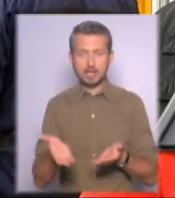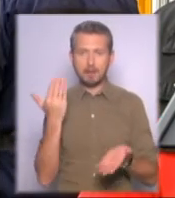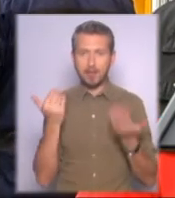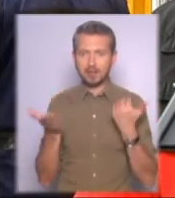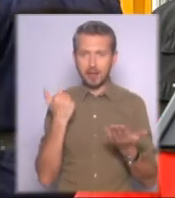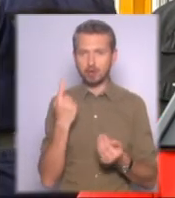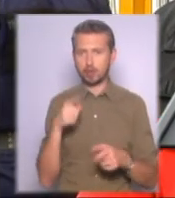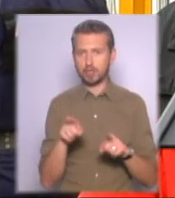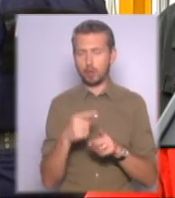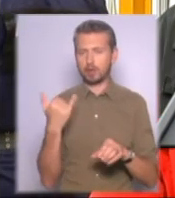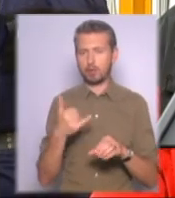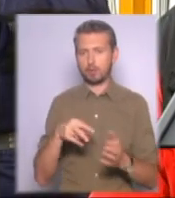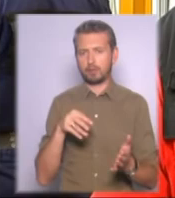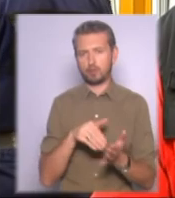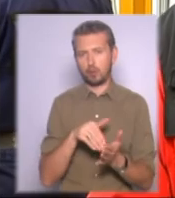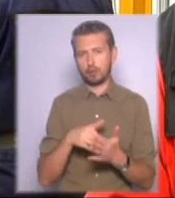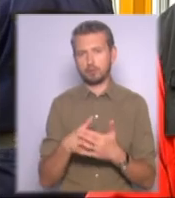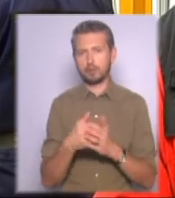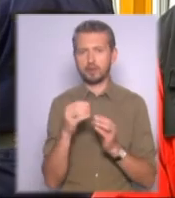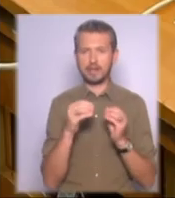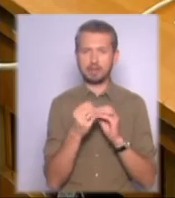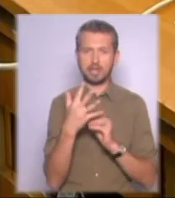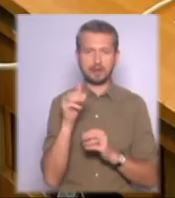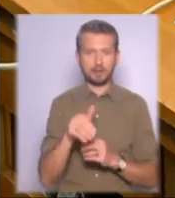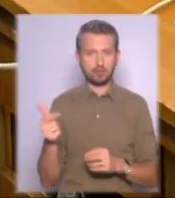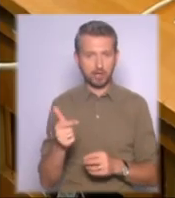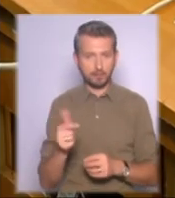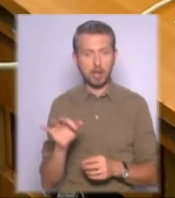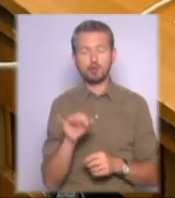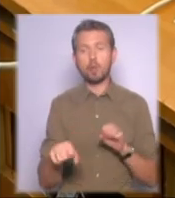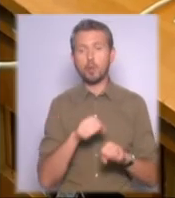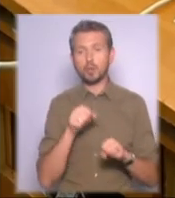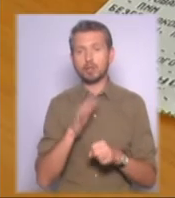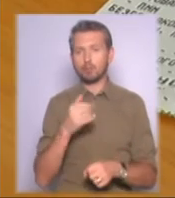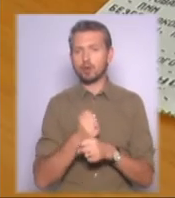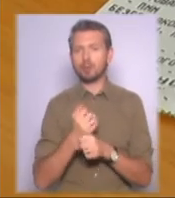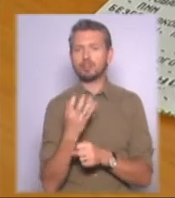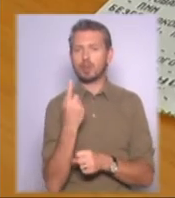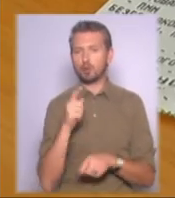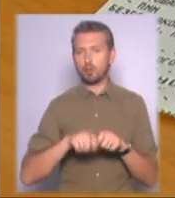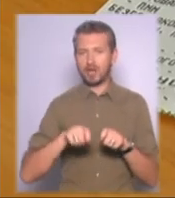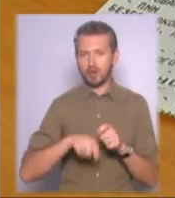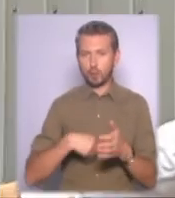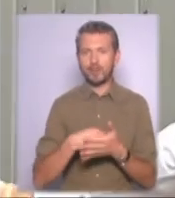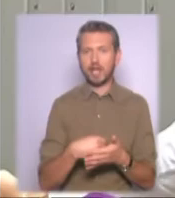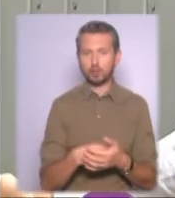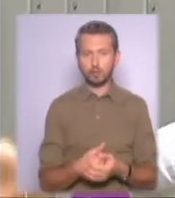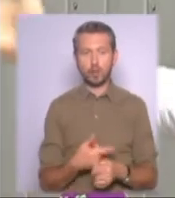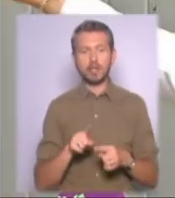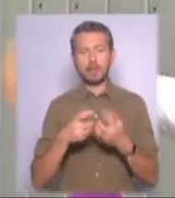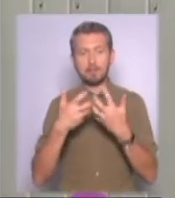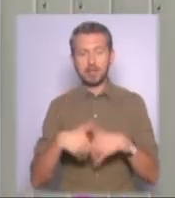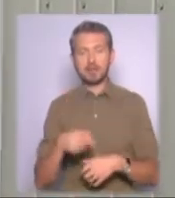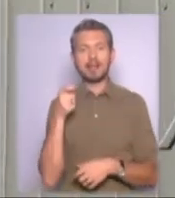такої заправки обходиться приблизно 10-15 тисяч гривень. А щодо порушників робитимуть ще одну перевірку – фінансову. Цей прилад, це касовий